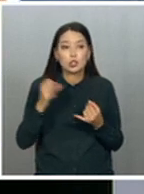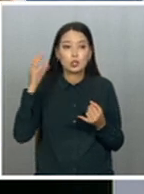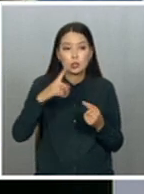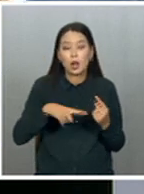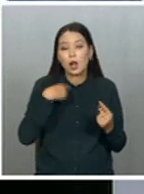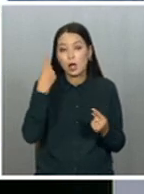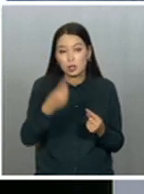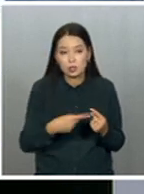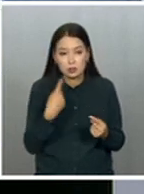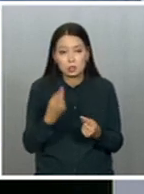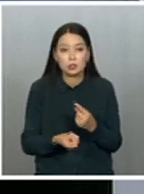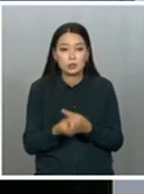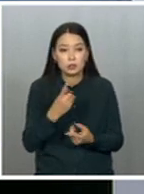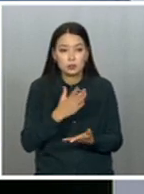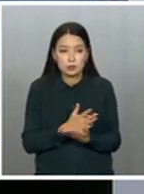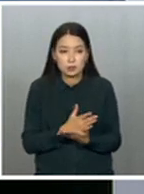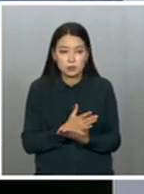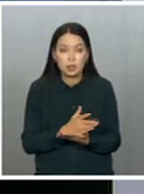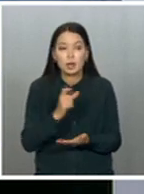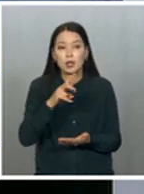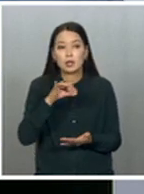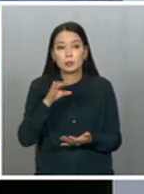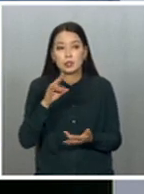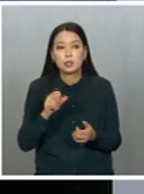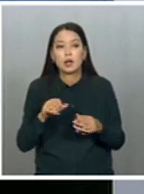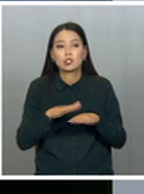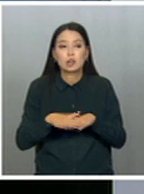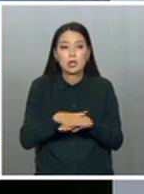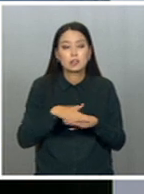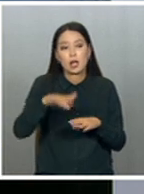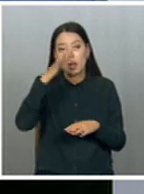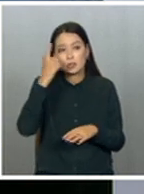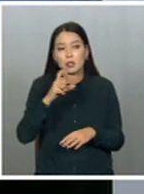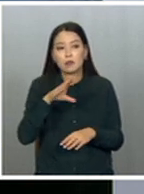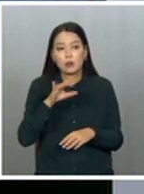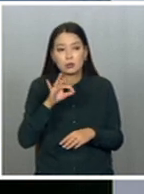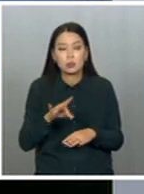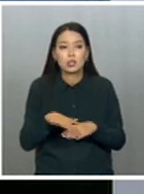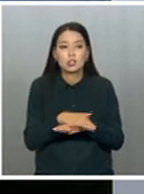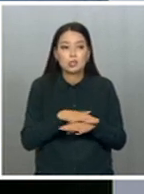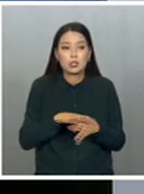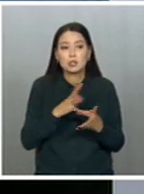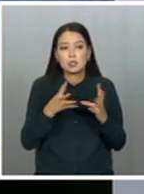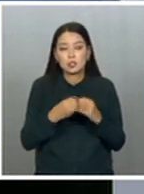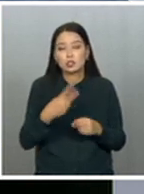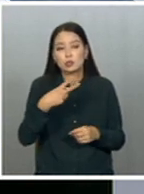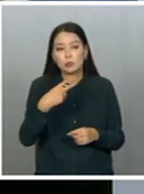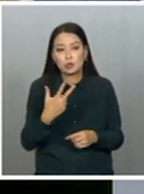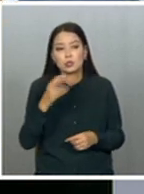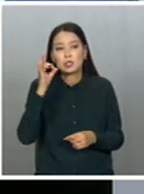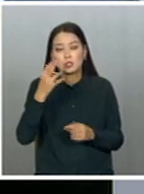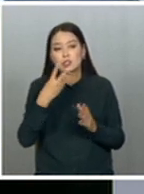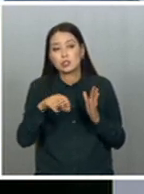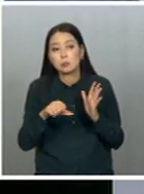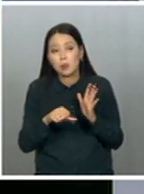айналуынан туындайды. Эклиптика жазықтығы аспан экваторының жазықтығына 23 градус